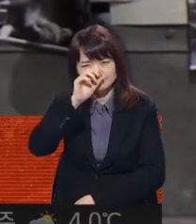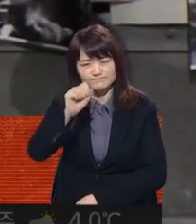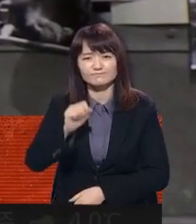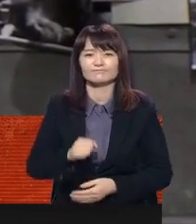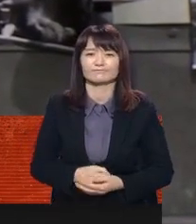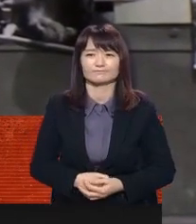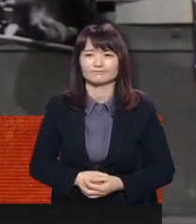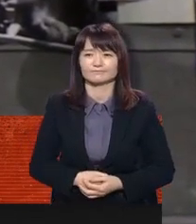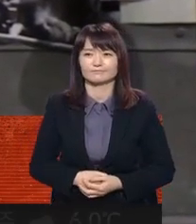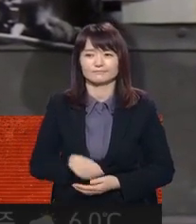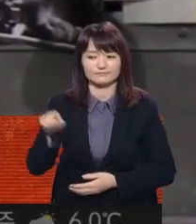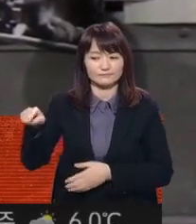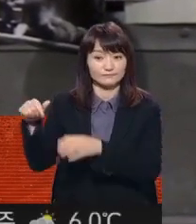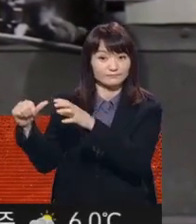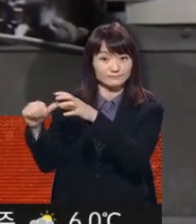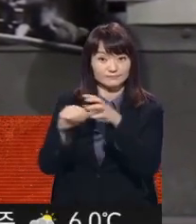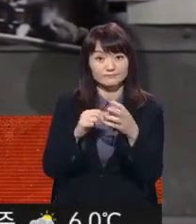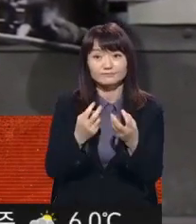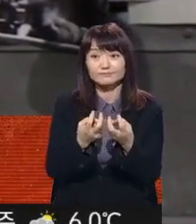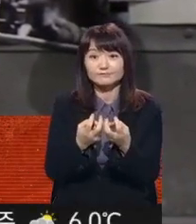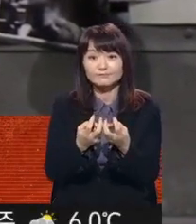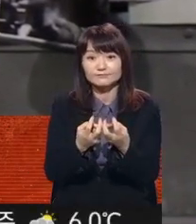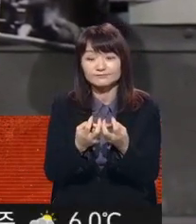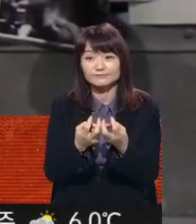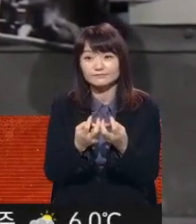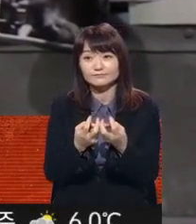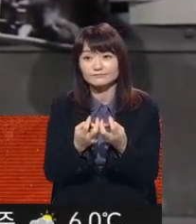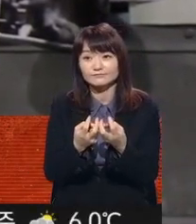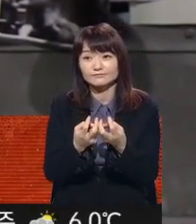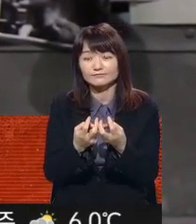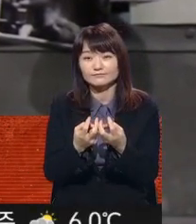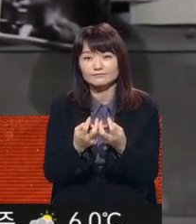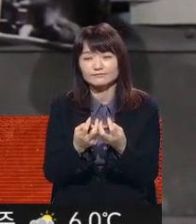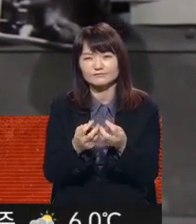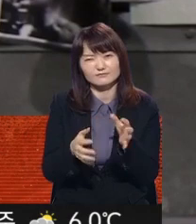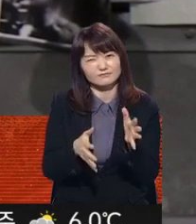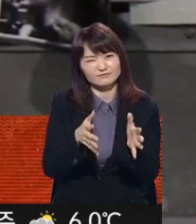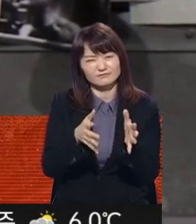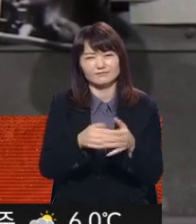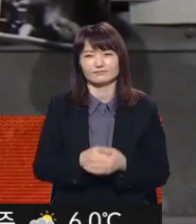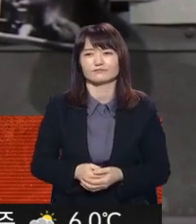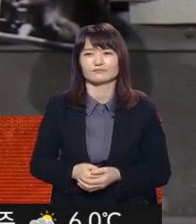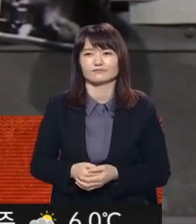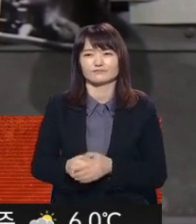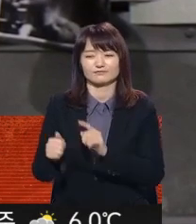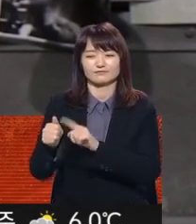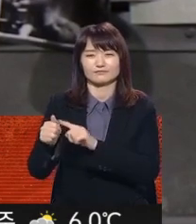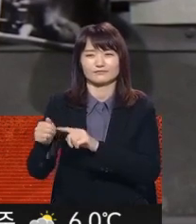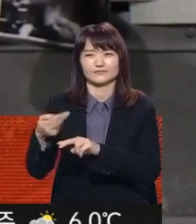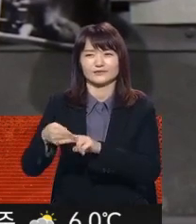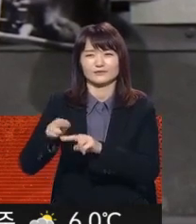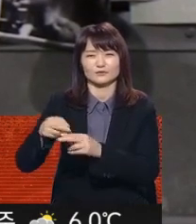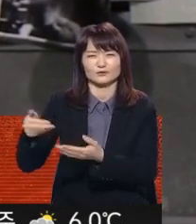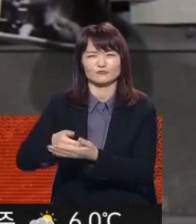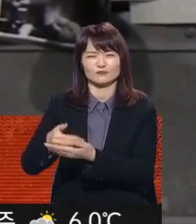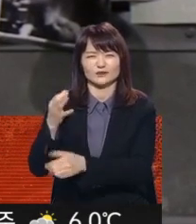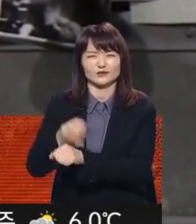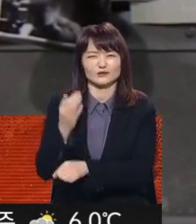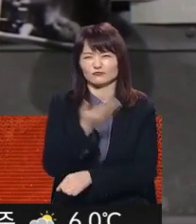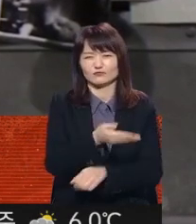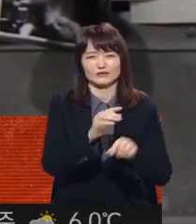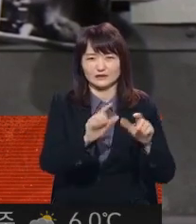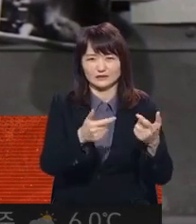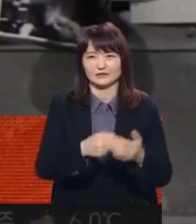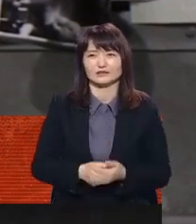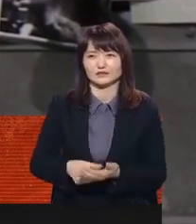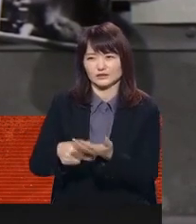아니겠습니까? 그것을 활용하는 방식이 조금 좀 투박하다거나 할까요? 선물을 이렇게 중고로 주는 건 사실 아닌 것 같고요. 또